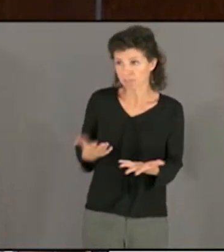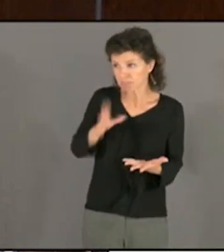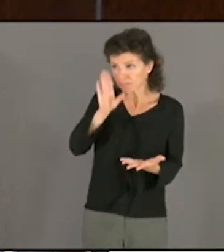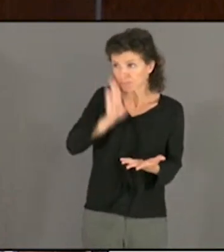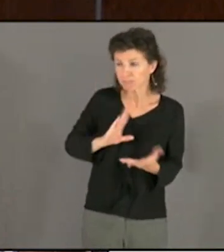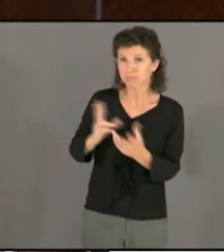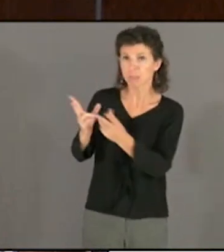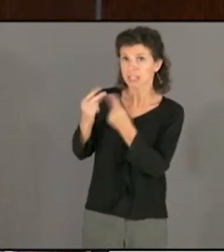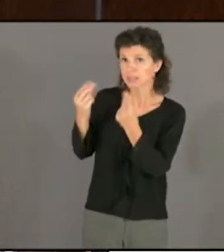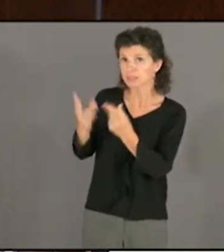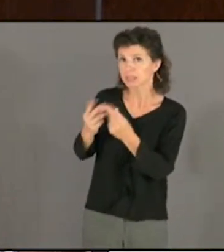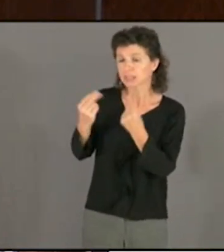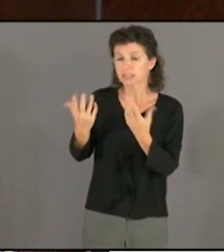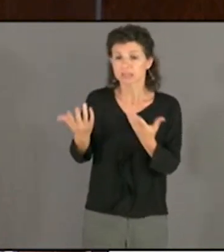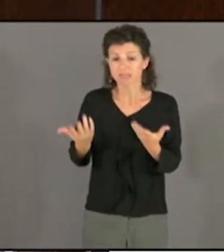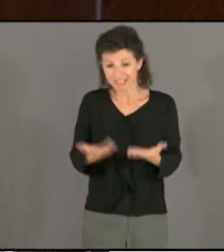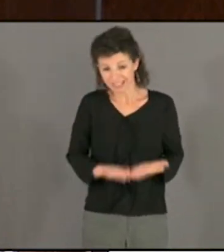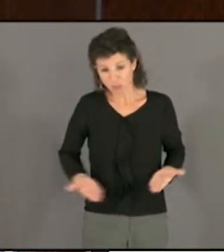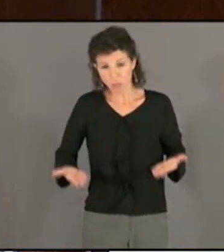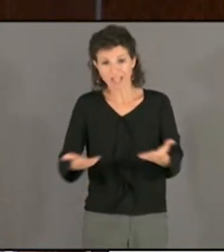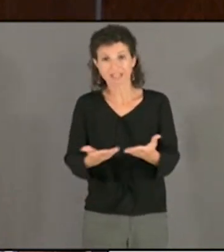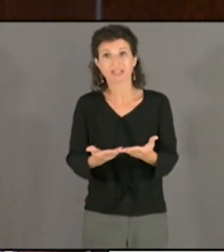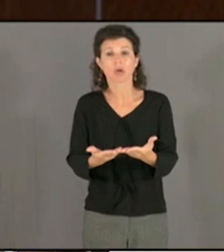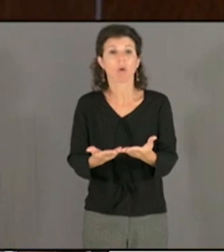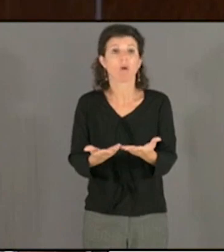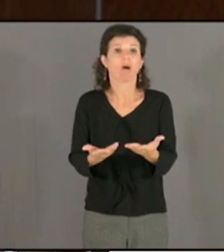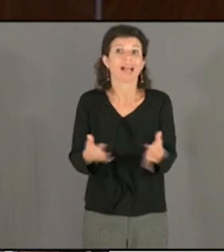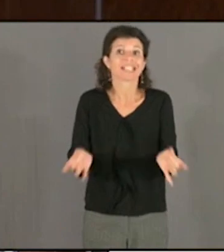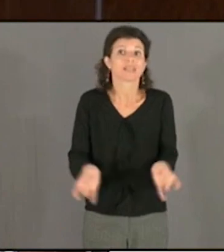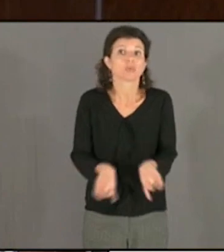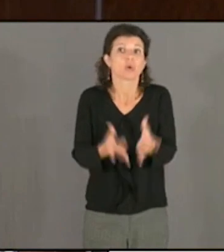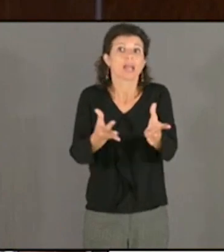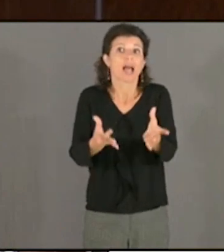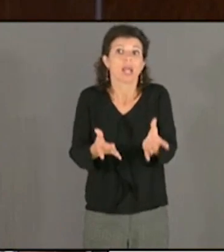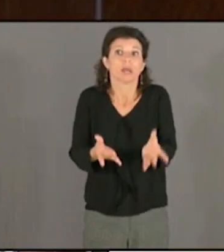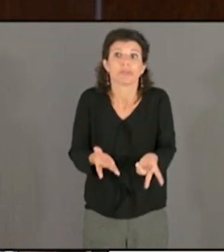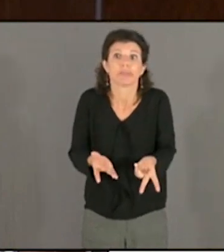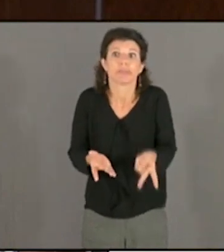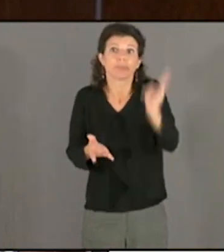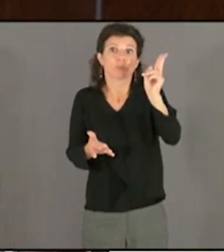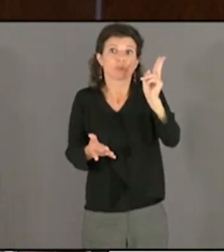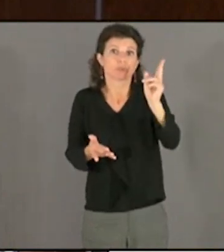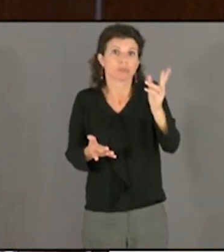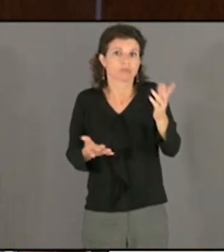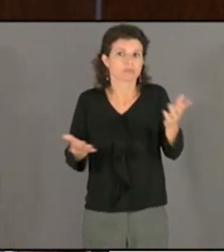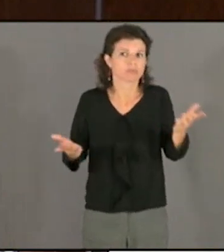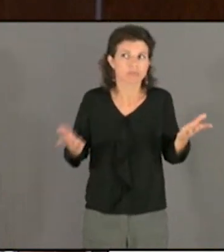quoi cette situation-là est plus exceptionnelle que beaucoup d'autres qui y ressemblent pourtant.